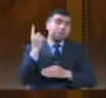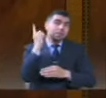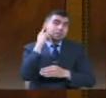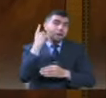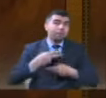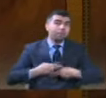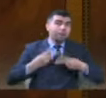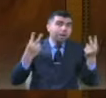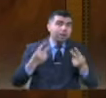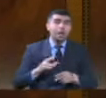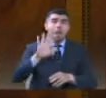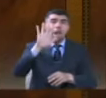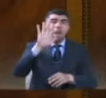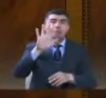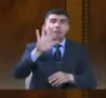الرقم من